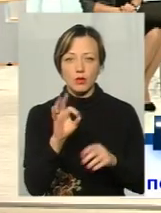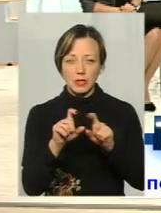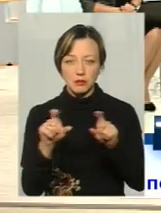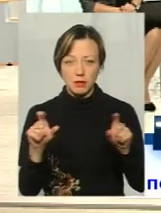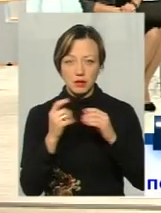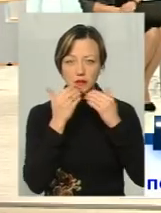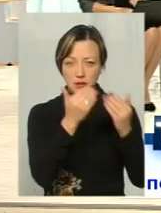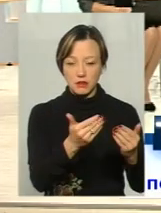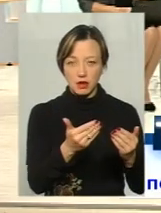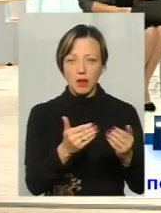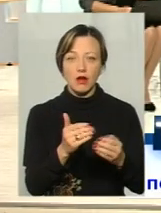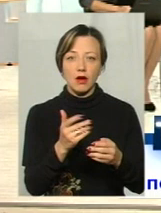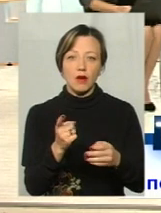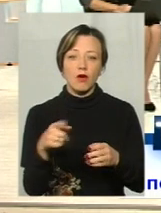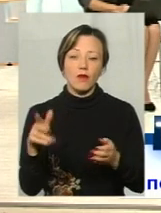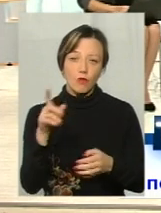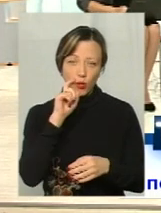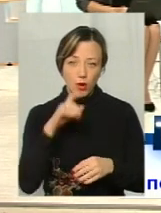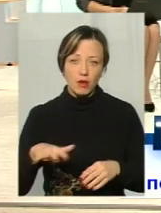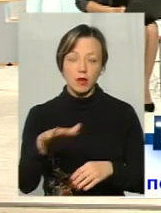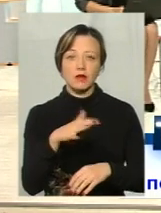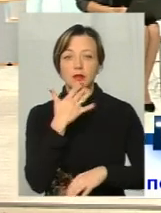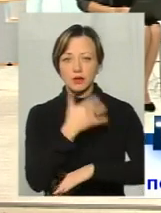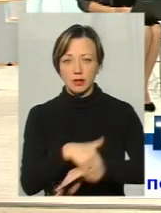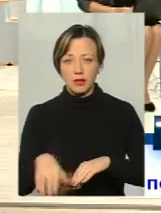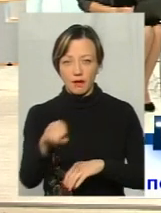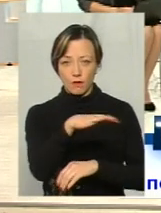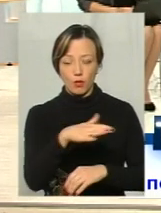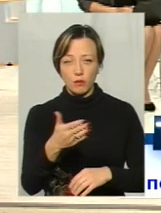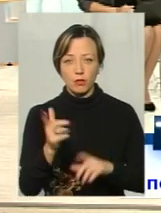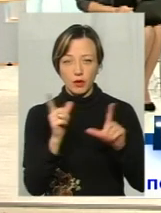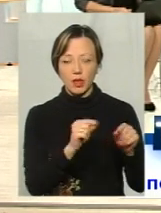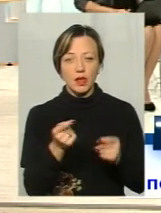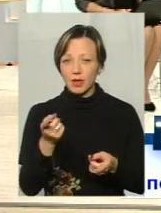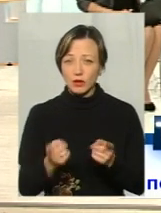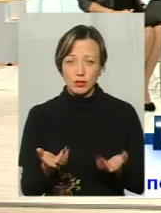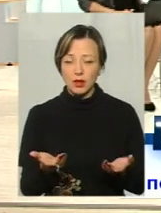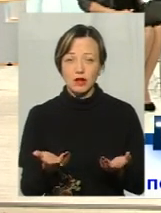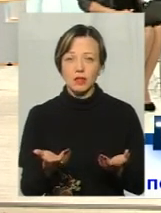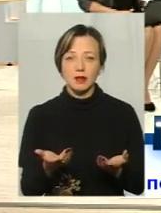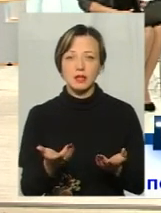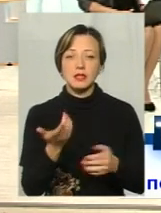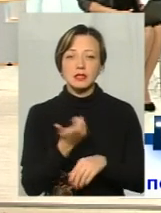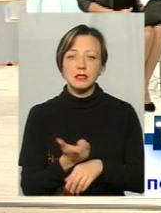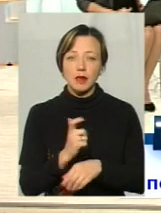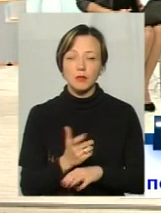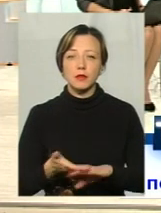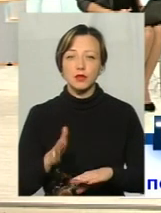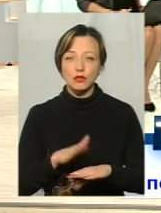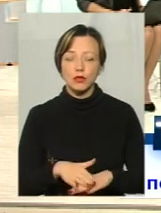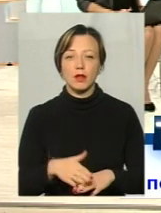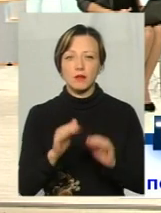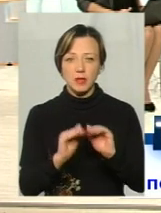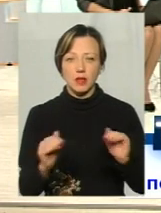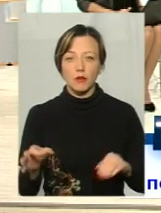знаю, где они. Они ходят по Украине, они ходят по всей Европе. Неужели самым тяжелым детям